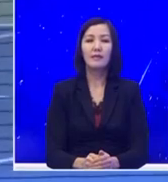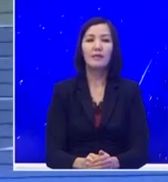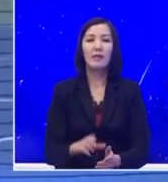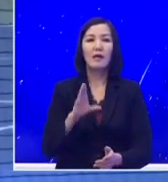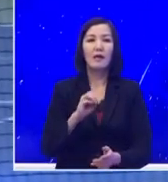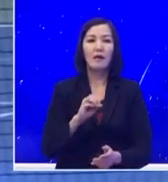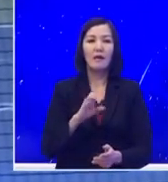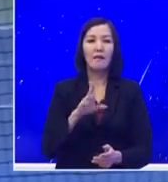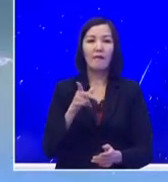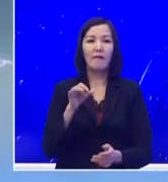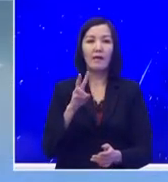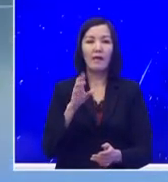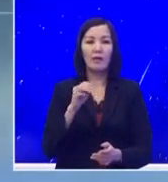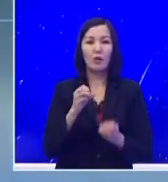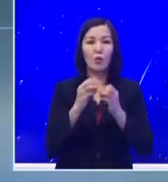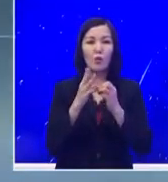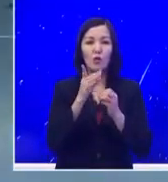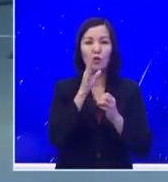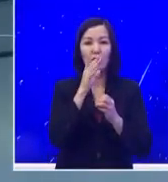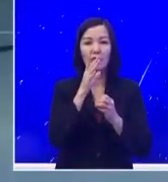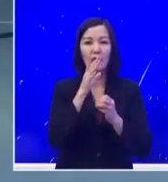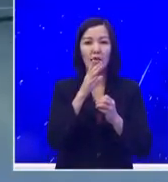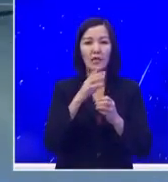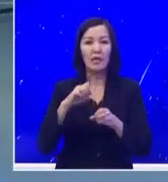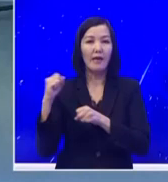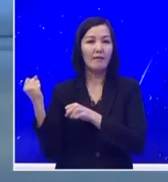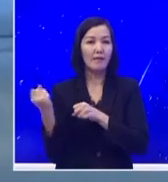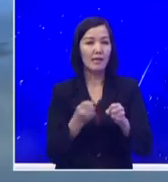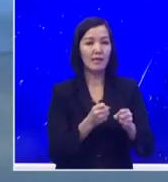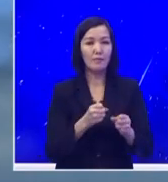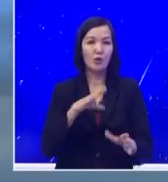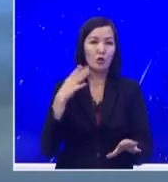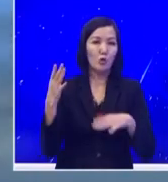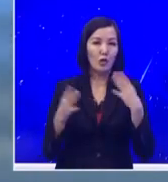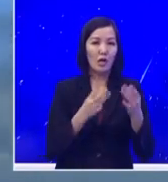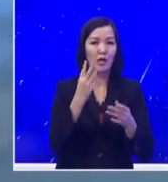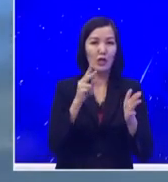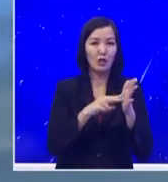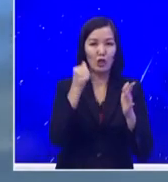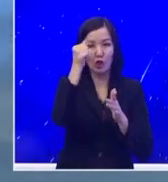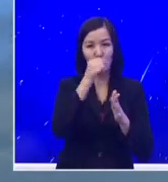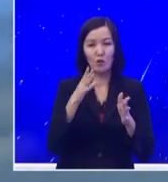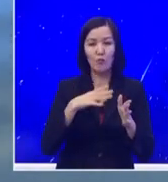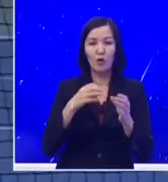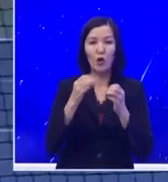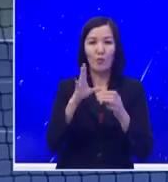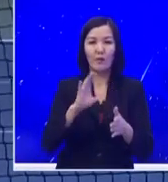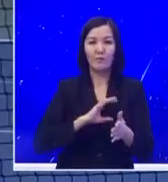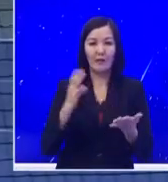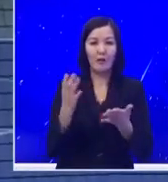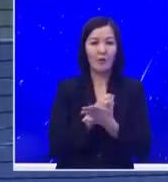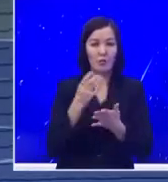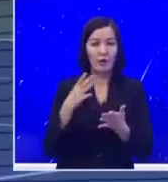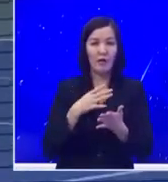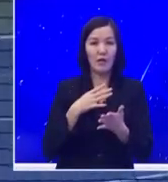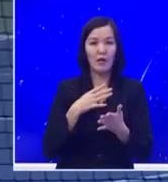Евгений Аршуков биыл 13 жаста. Осы спорт кешенінде тенниспен айналысқанына 7 жыл болды. Түрлі деңгейде өткен жарыстардан 15 медаль жеңіп алған.